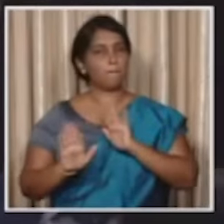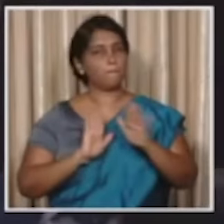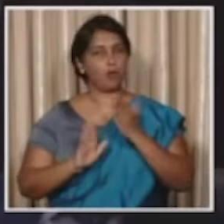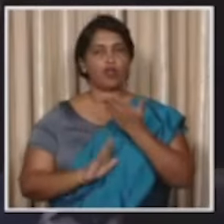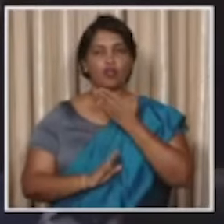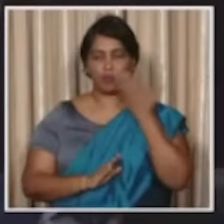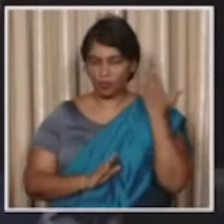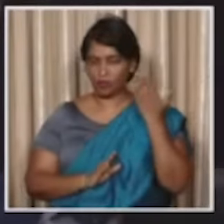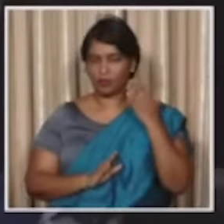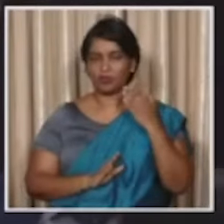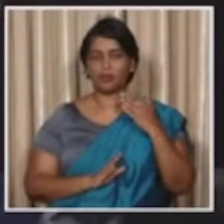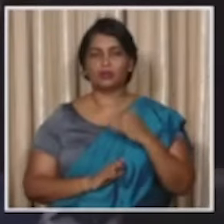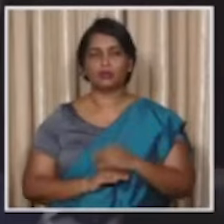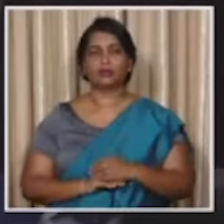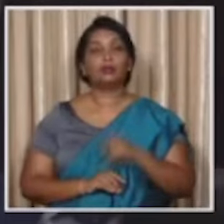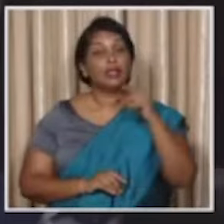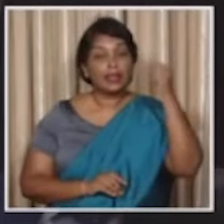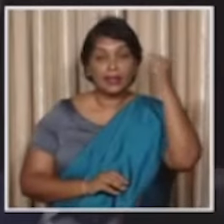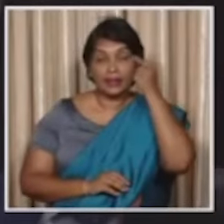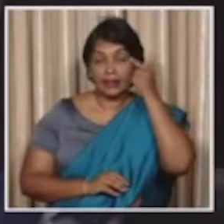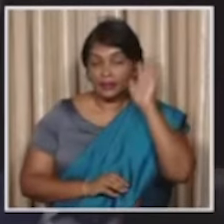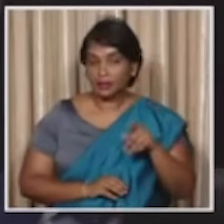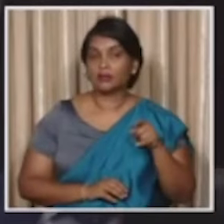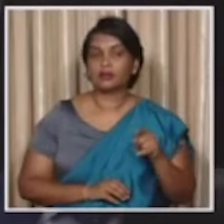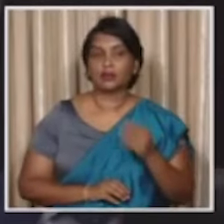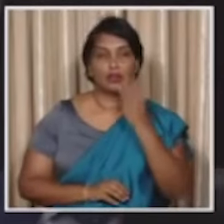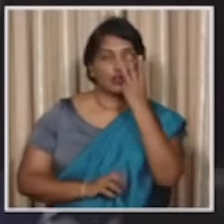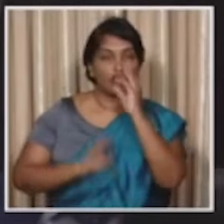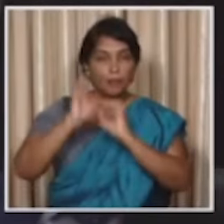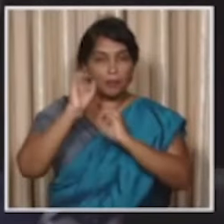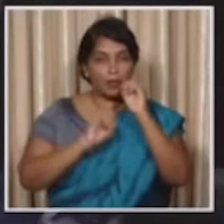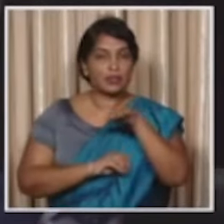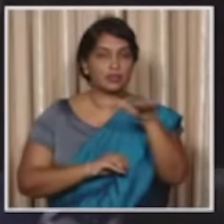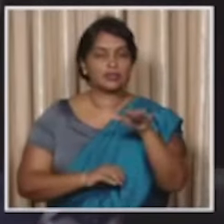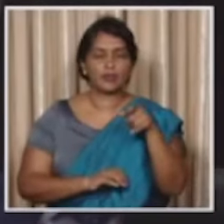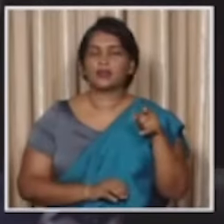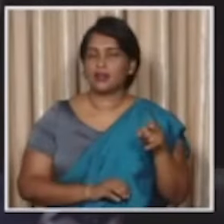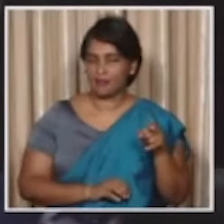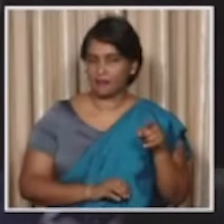පුළුවන් කියලා හිතන 103ක සමාජයක් හිටියා.